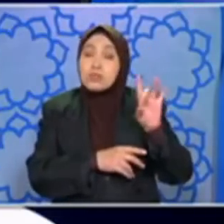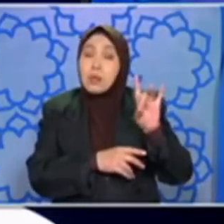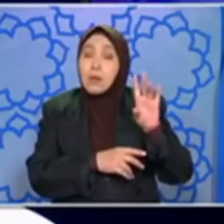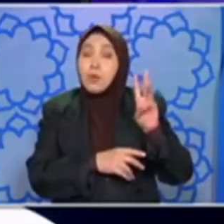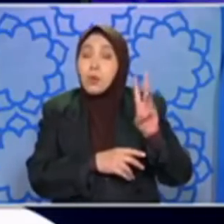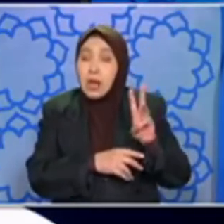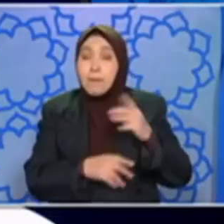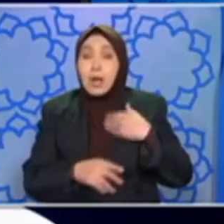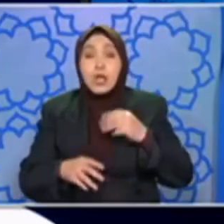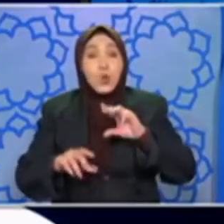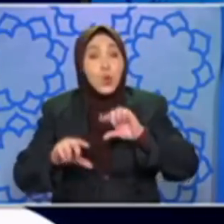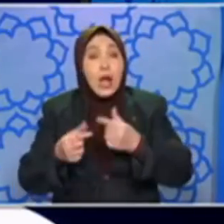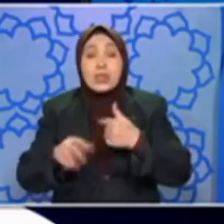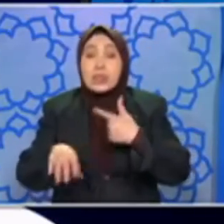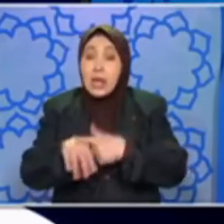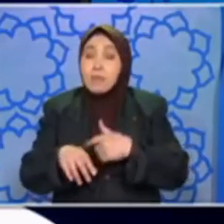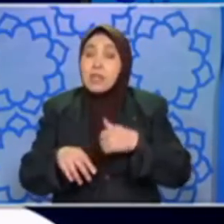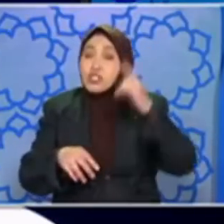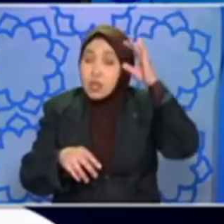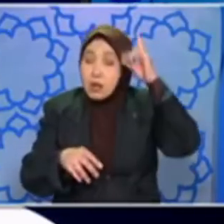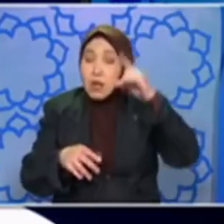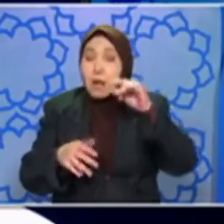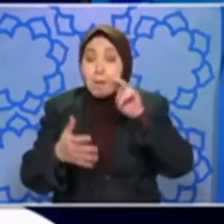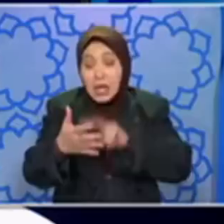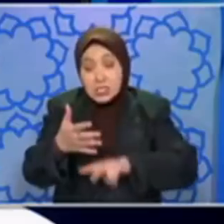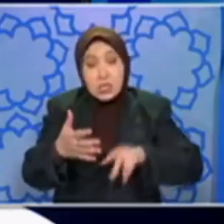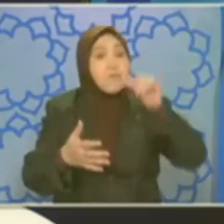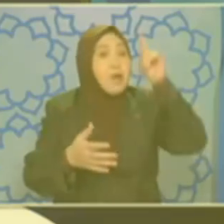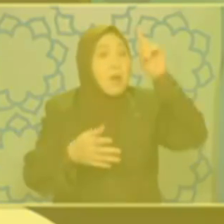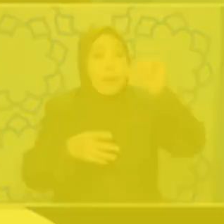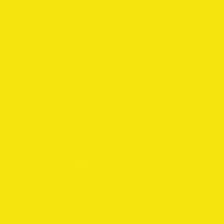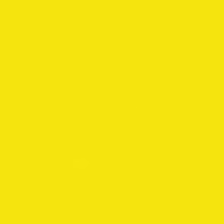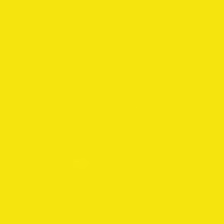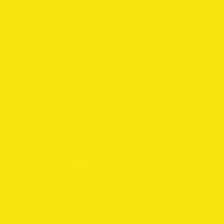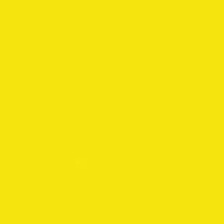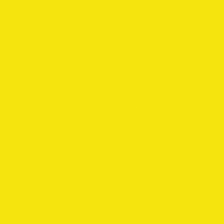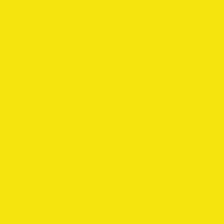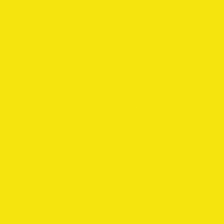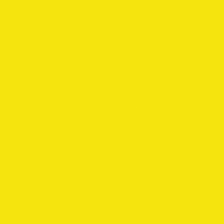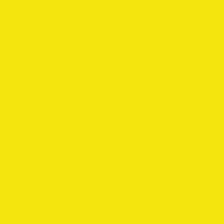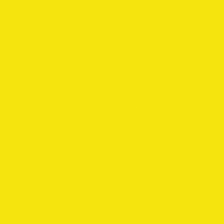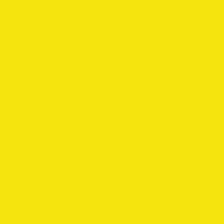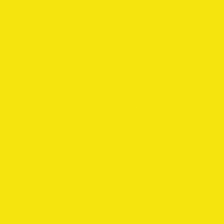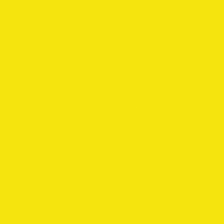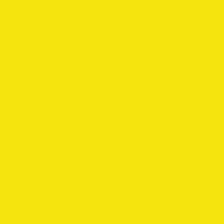esok. My Quran Time, insya-Allah, baca, faham, amal, insya-Allah. Assalamualaikum.